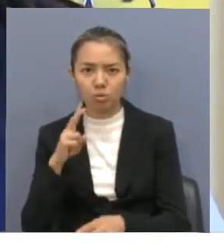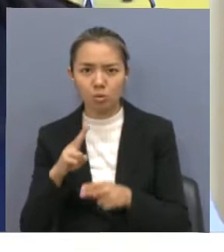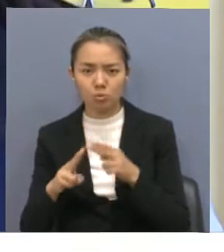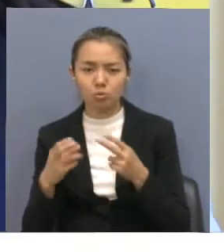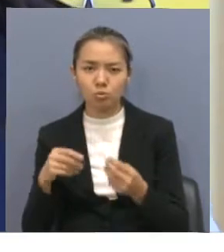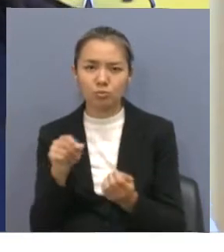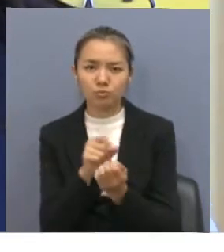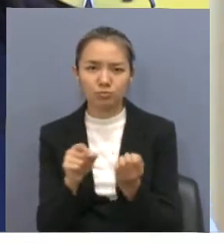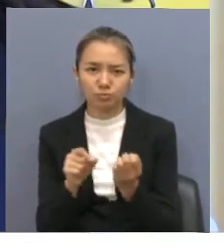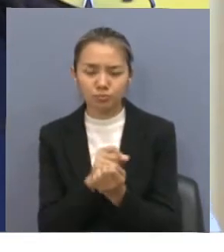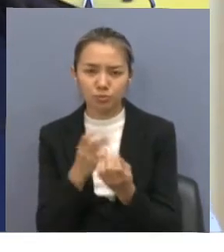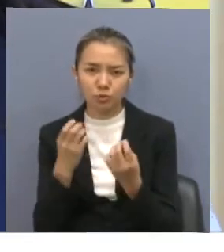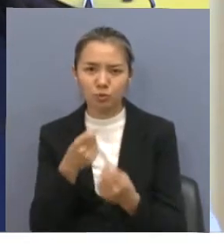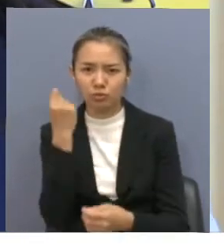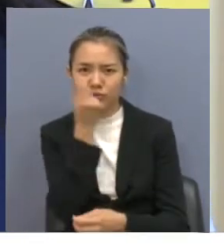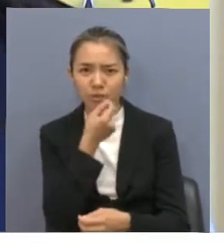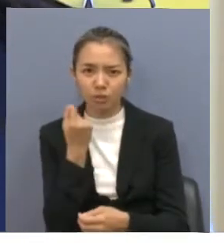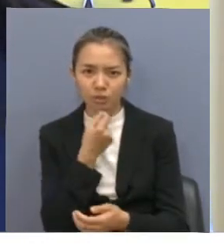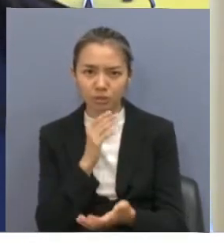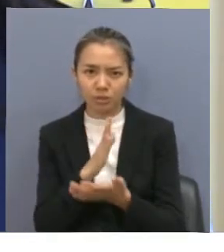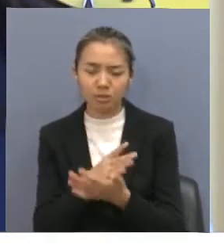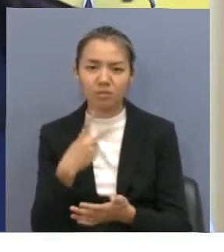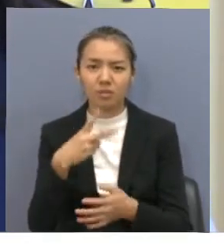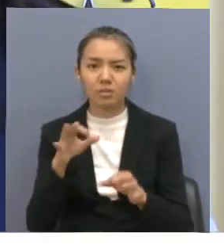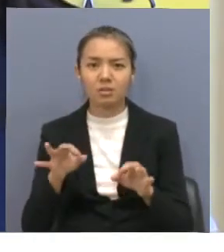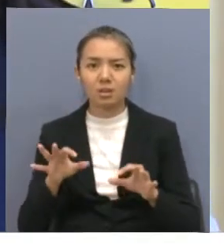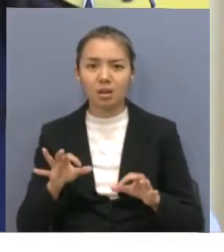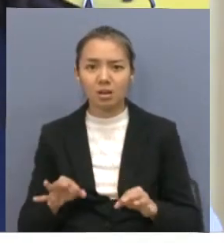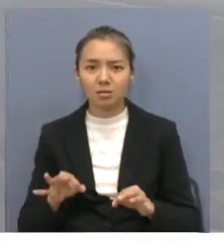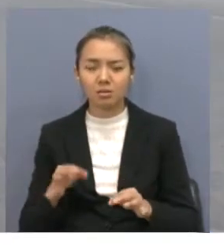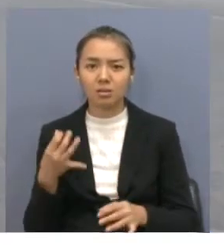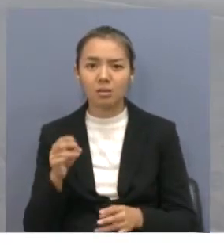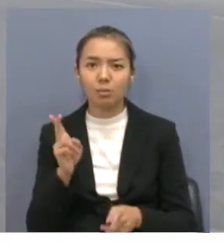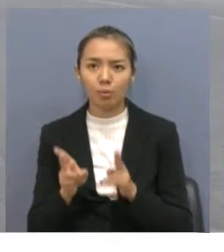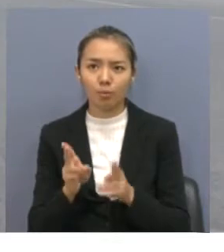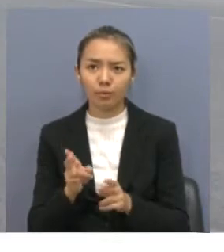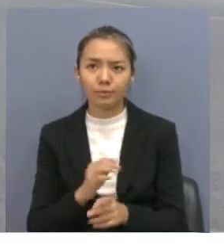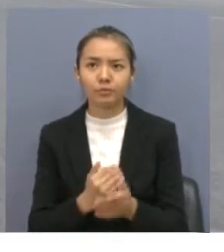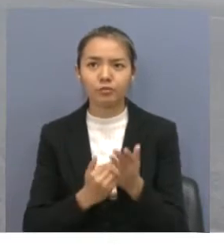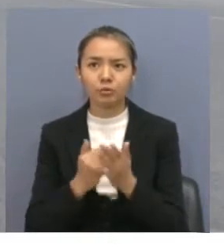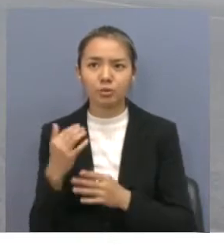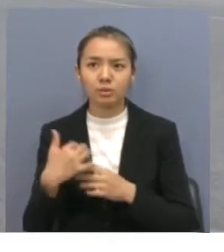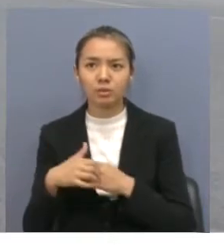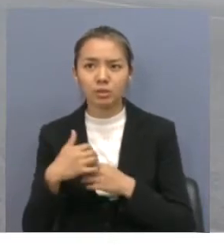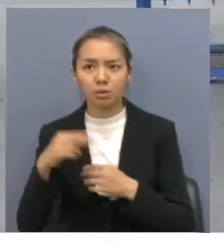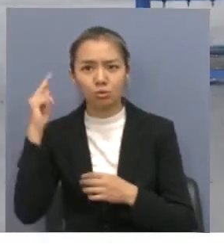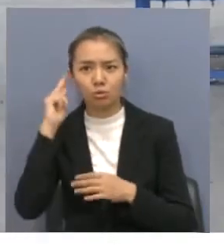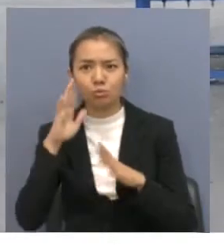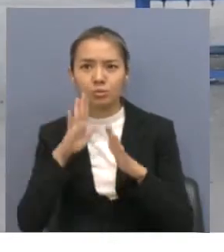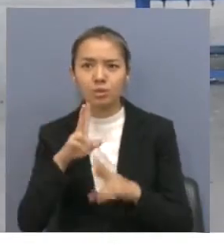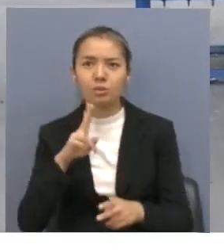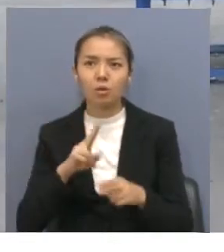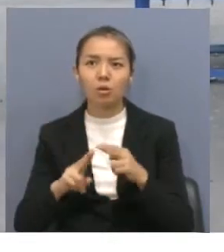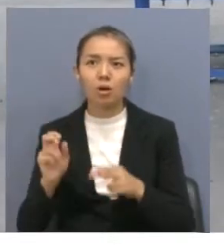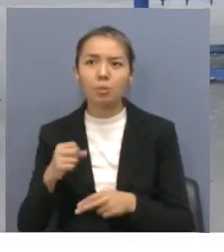Ол тырнақ әрлеу шеберлері мен визажистер, 20 тракторшы мен дәнекерлеуші. Жоғары және орта арнаулы оқу орындарын